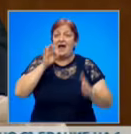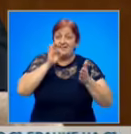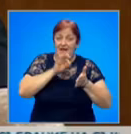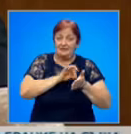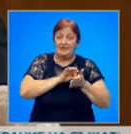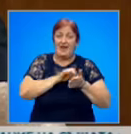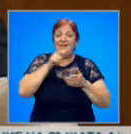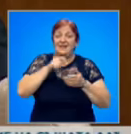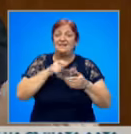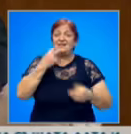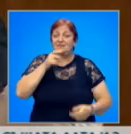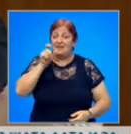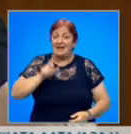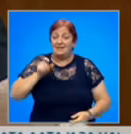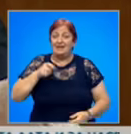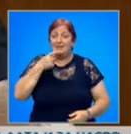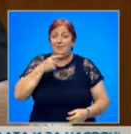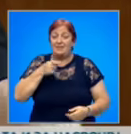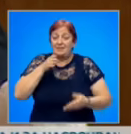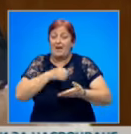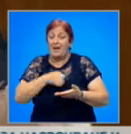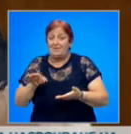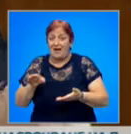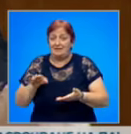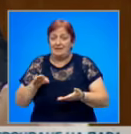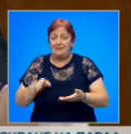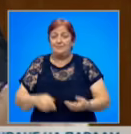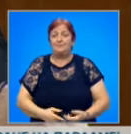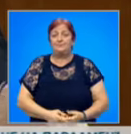Целта е тези свидетели да бъдат остреляни.